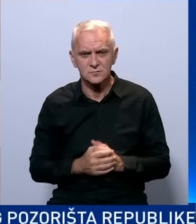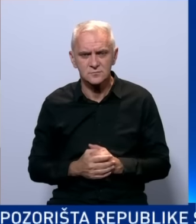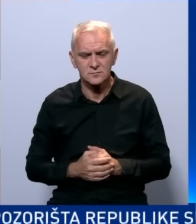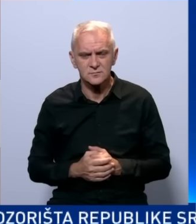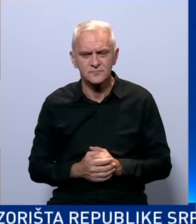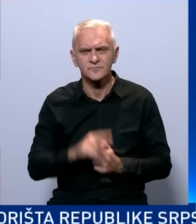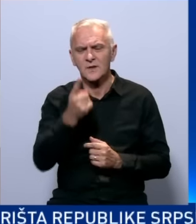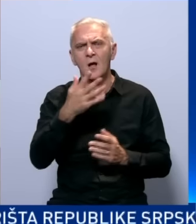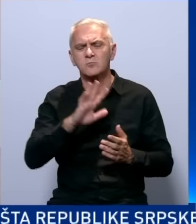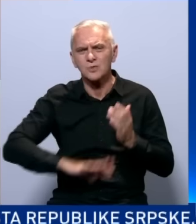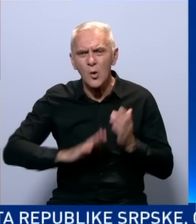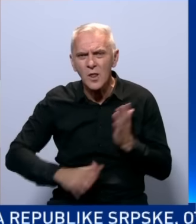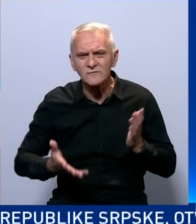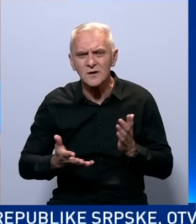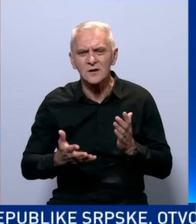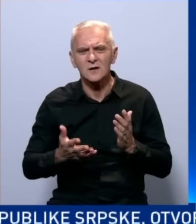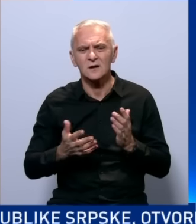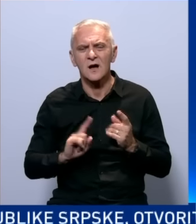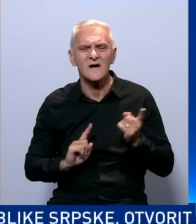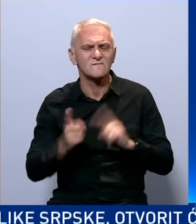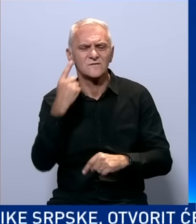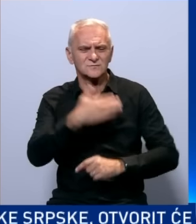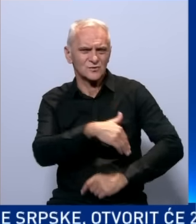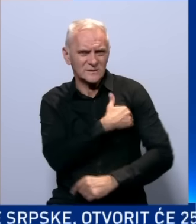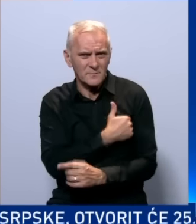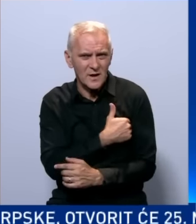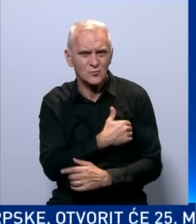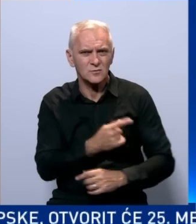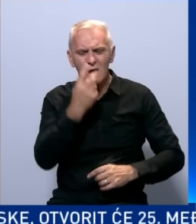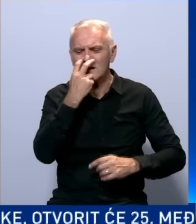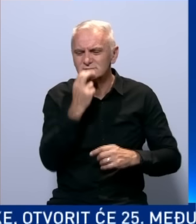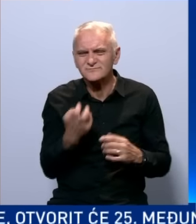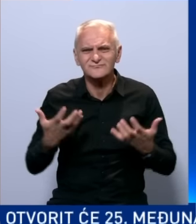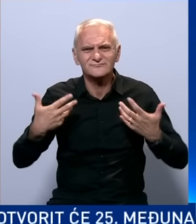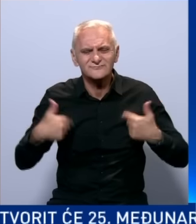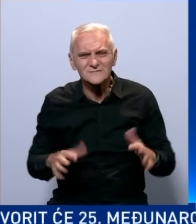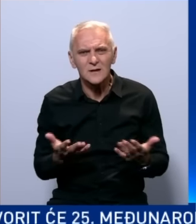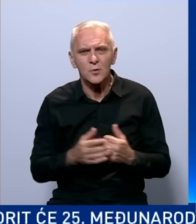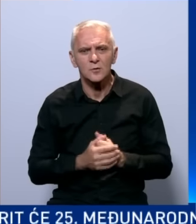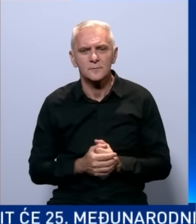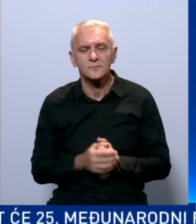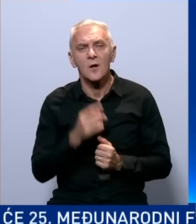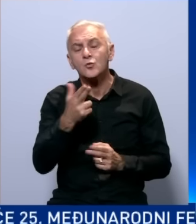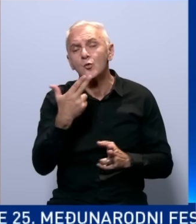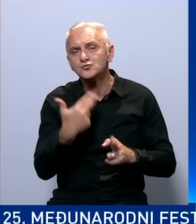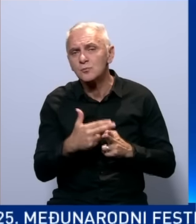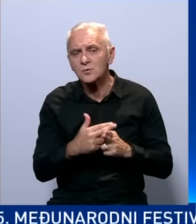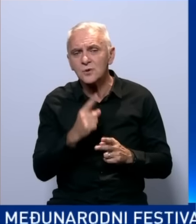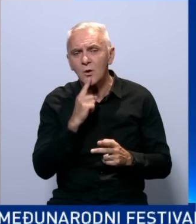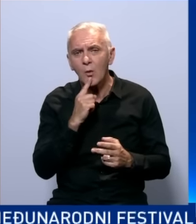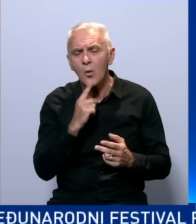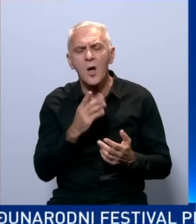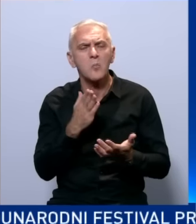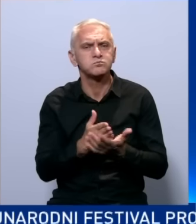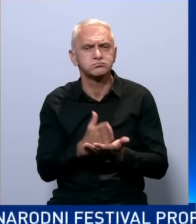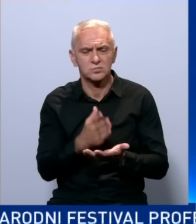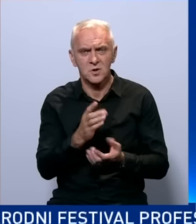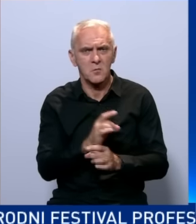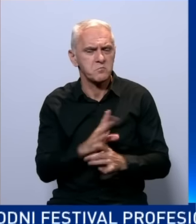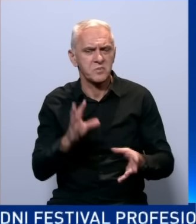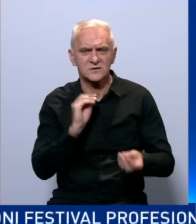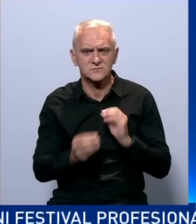simptomima proliva, povraćanja, visoke temperature, opšte slabosti, malaksalosti i tako dalje. Obično su to bolesti koje prolaze bez komplikacija. Vrlo rijetko